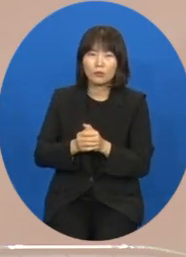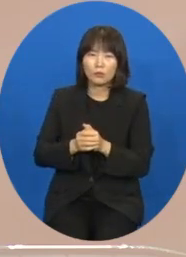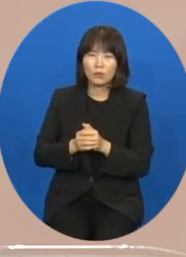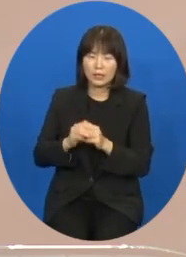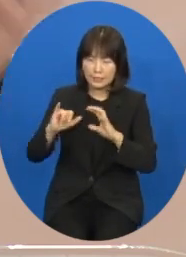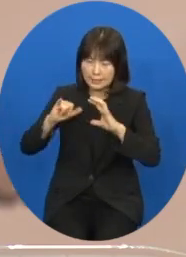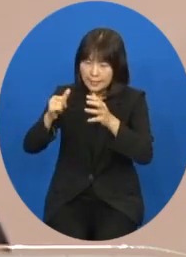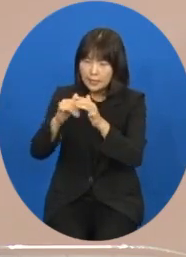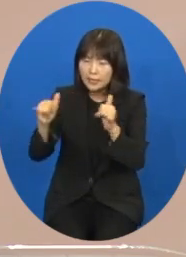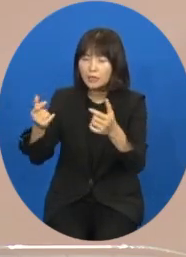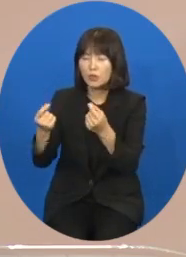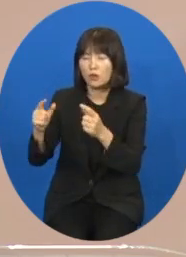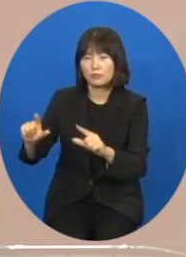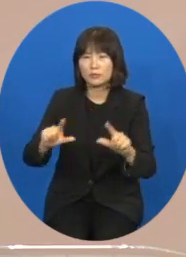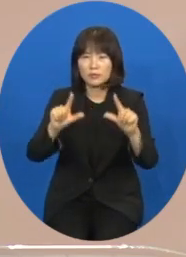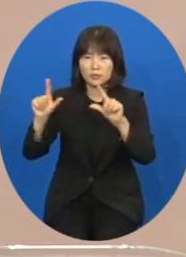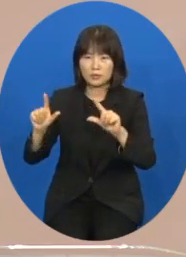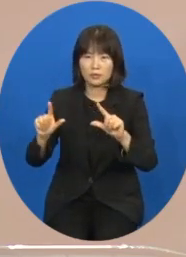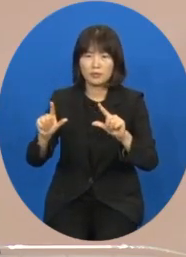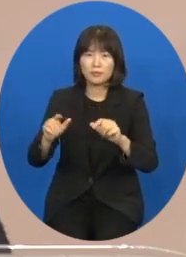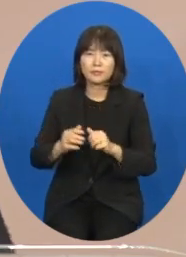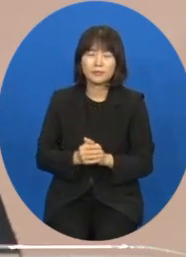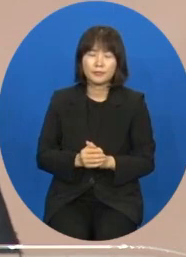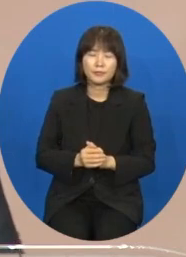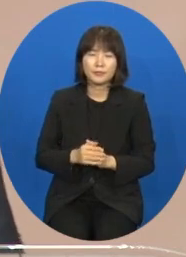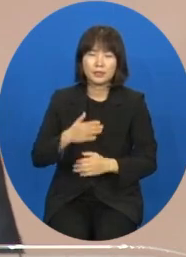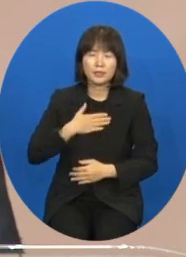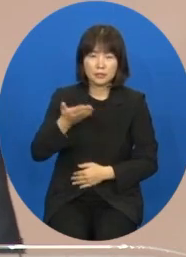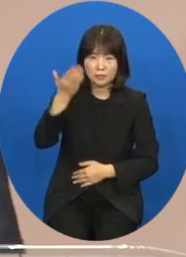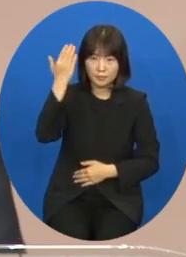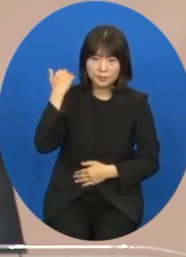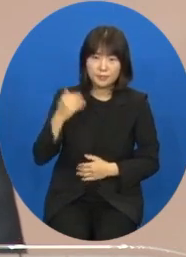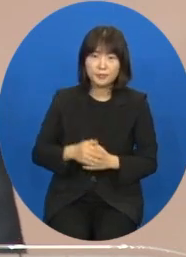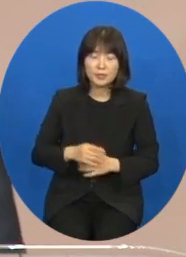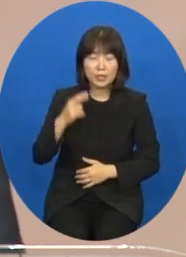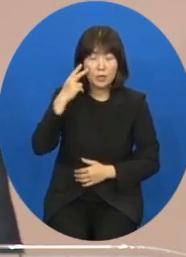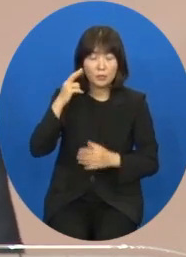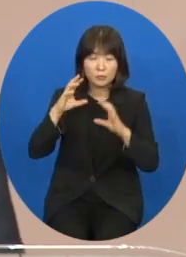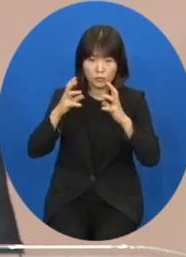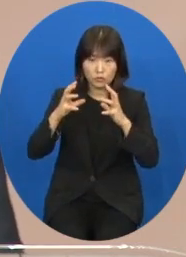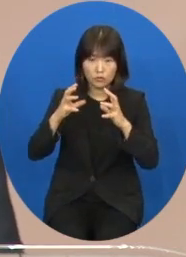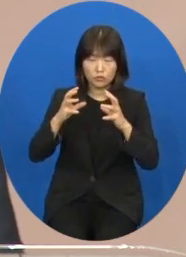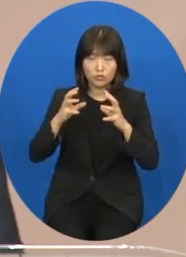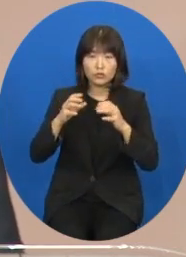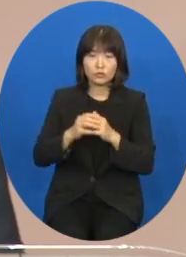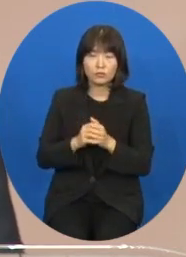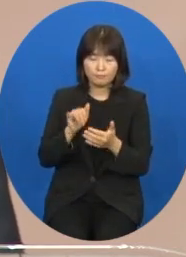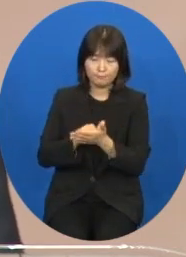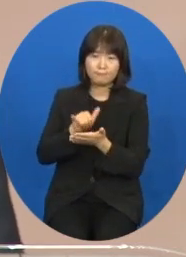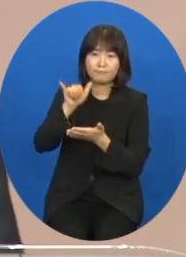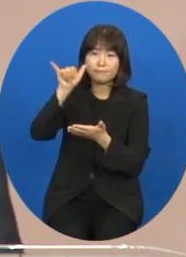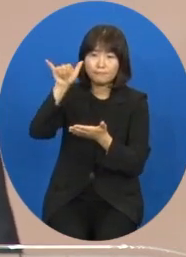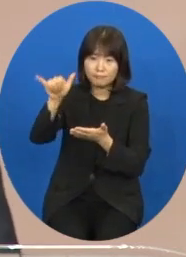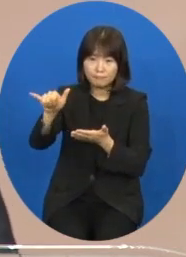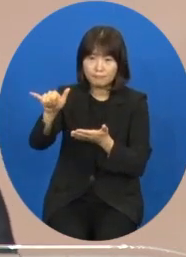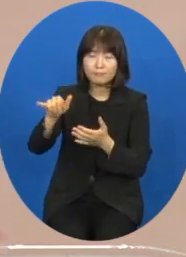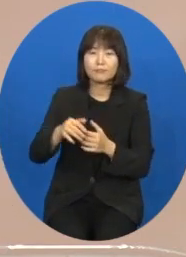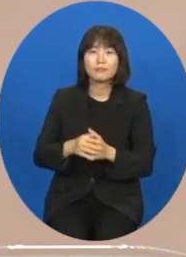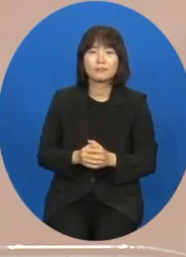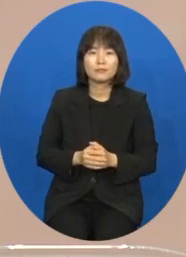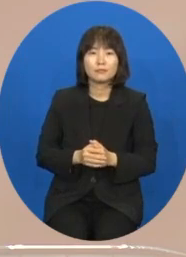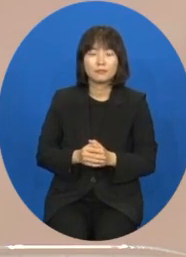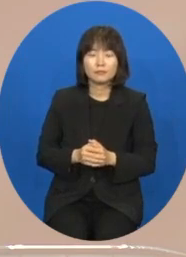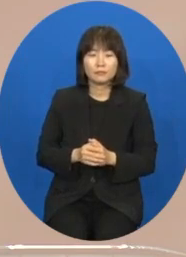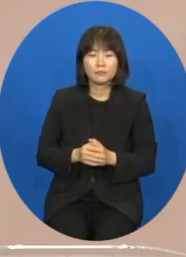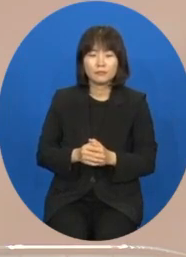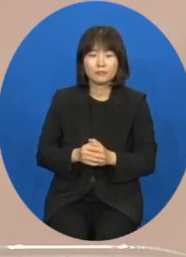세상 사람처럼 사는 거죠. 제가 한 번은 미국에 가는 일이 있어서 비행기를 타고 가는데 옆에